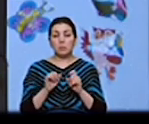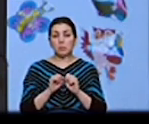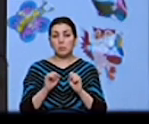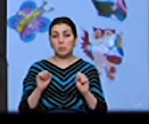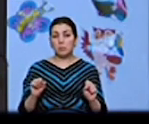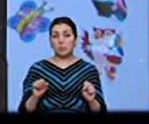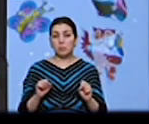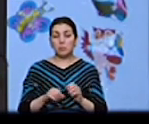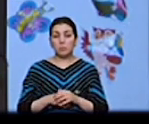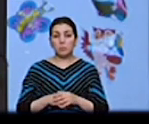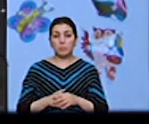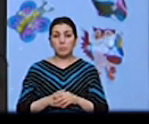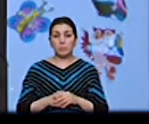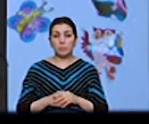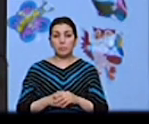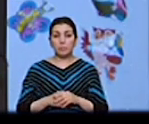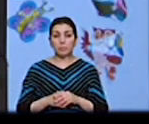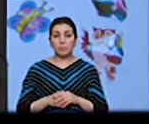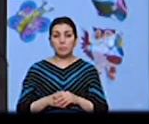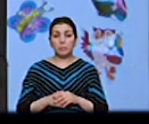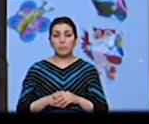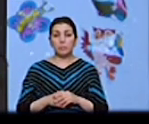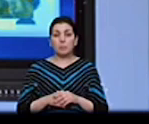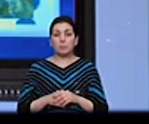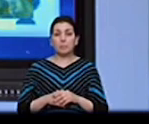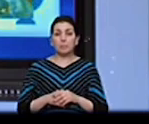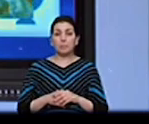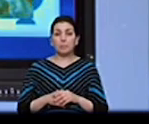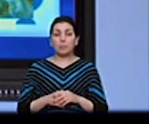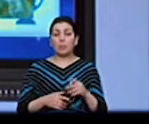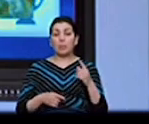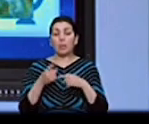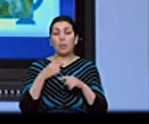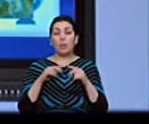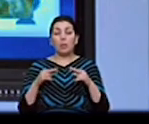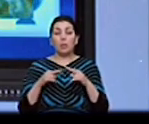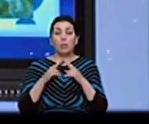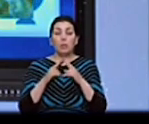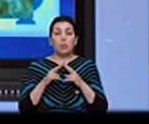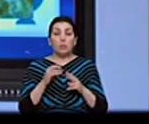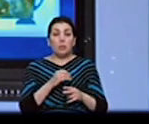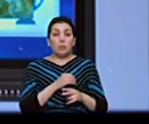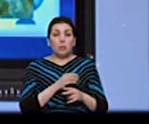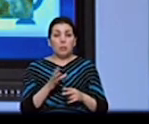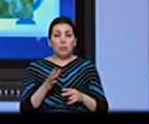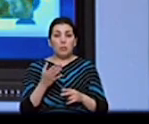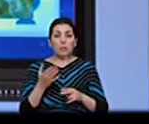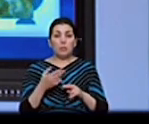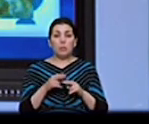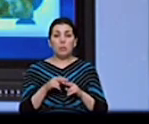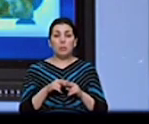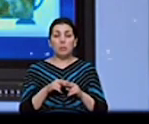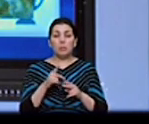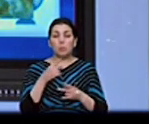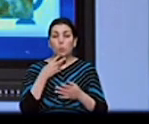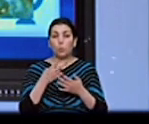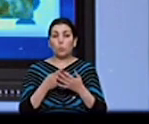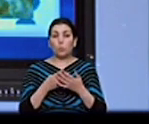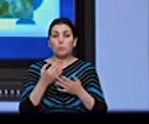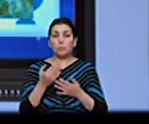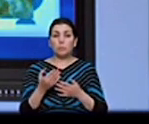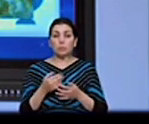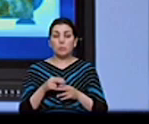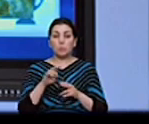nojoiz narsalarni tashlash mumkin emas ekan. Qayta tiklanadigan tabiiy boyliklar, rasmda ko'rib